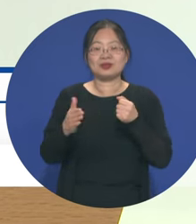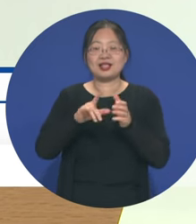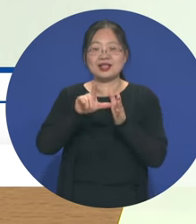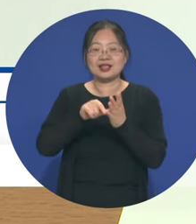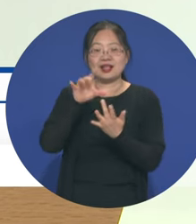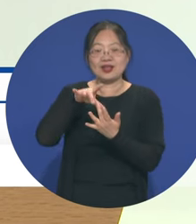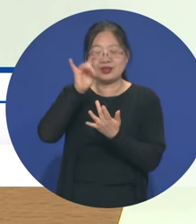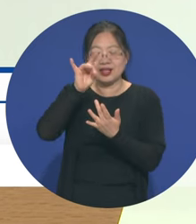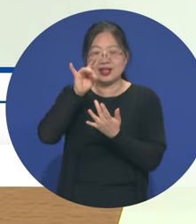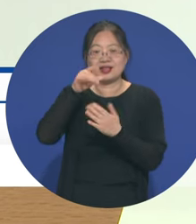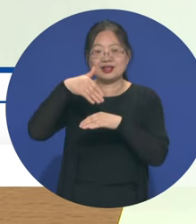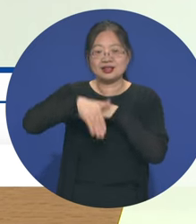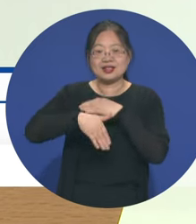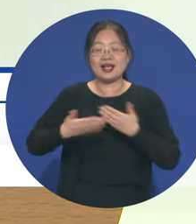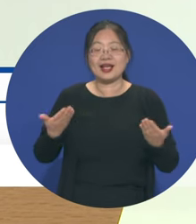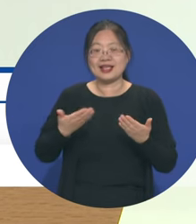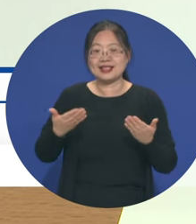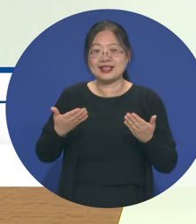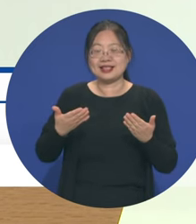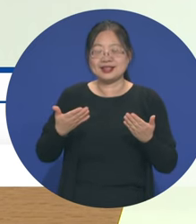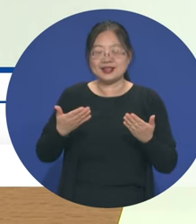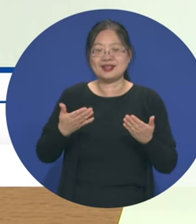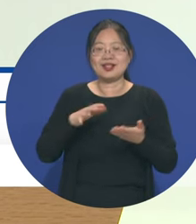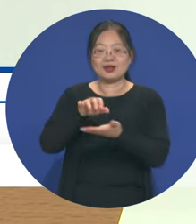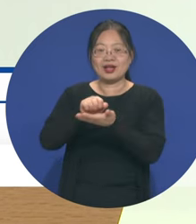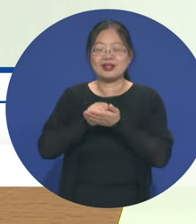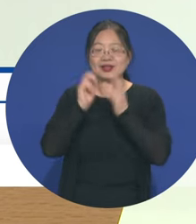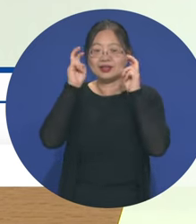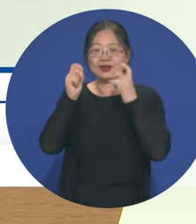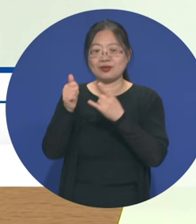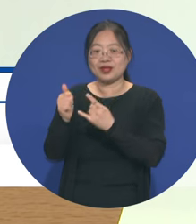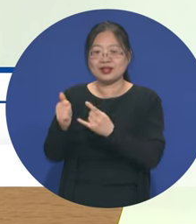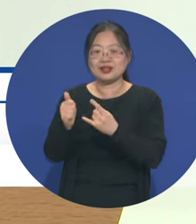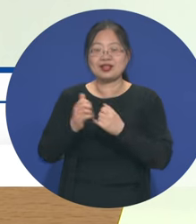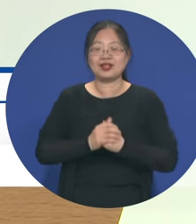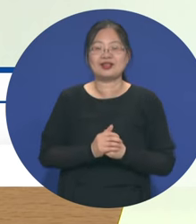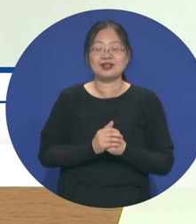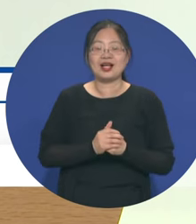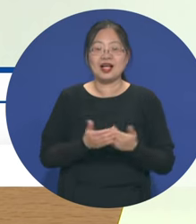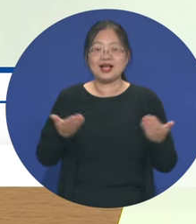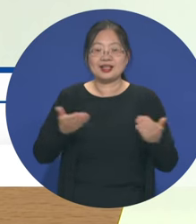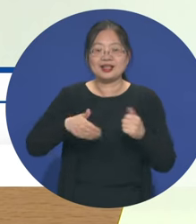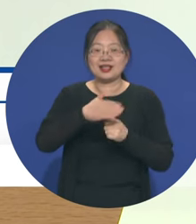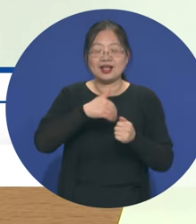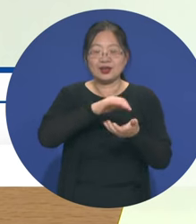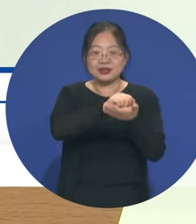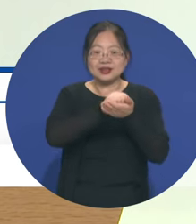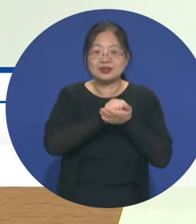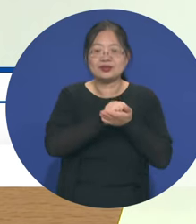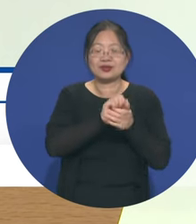시간 선택형 근무제도를 도입하는 기업을 대상으로 근퇴 시스템